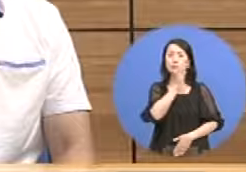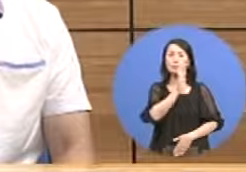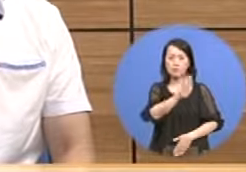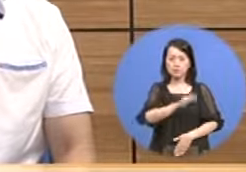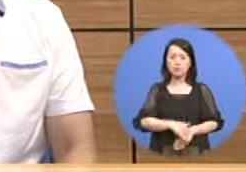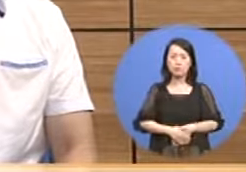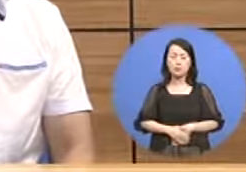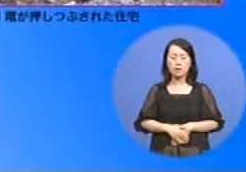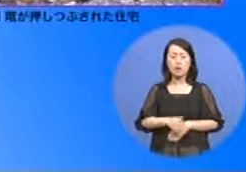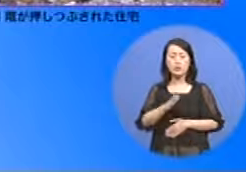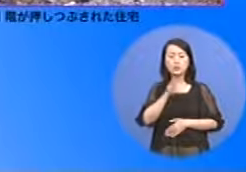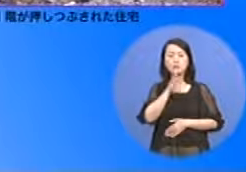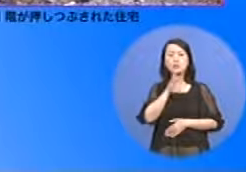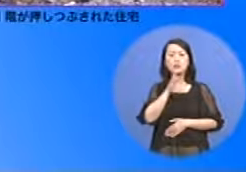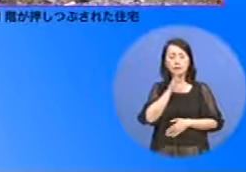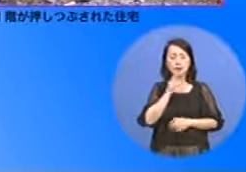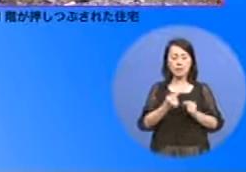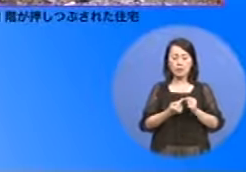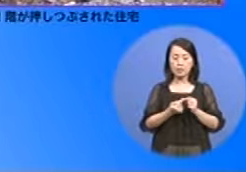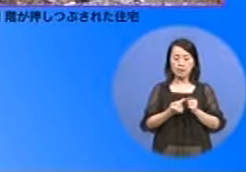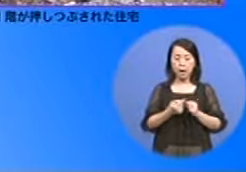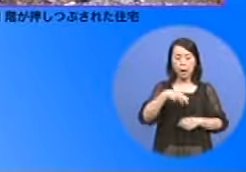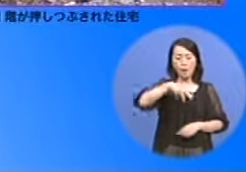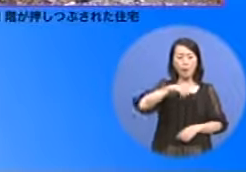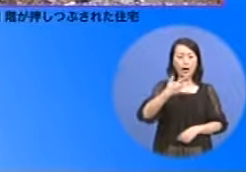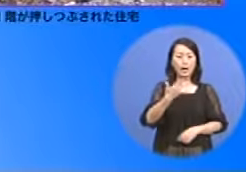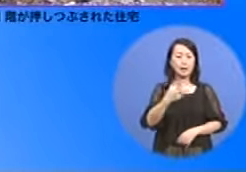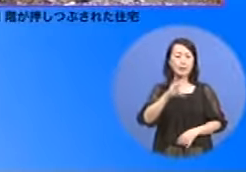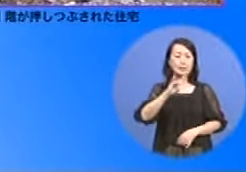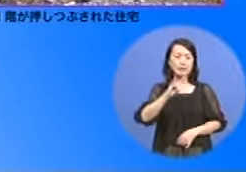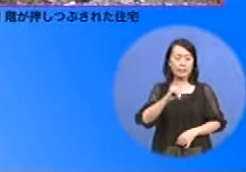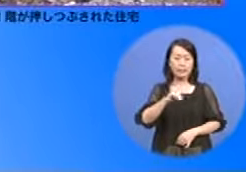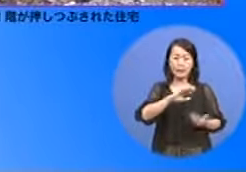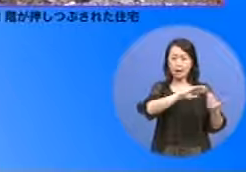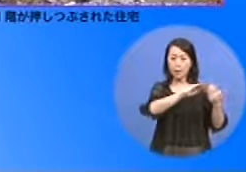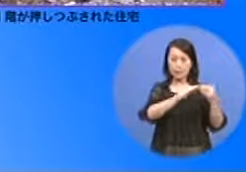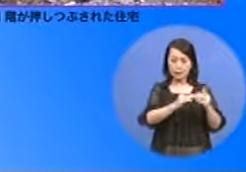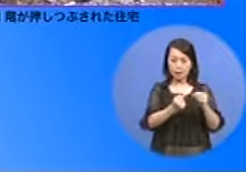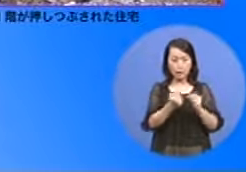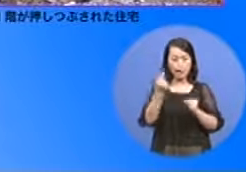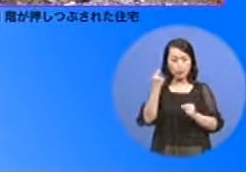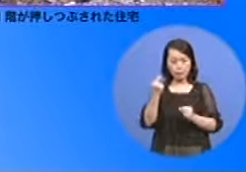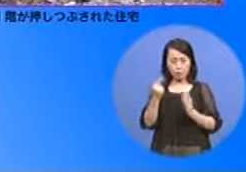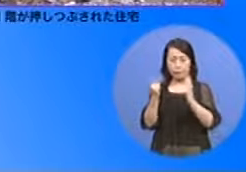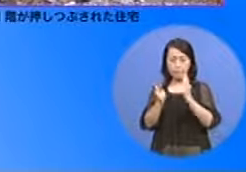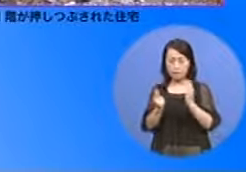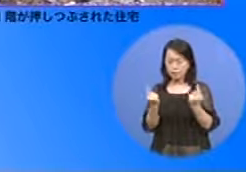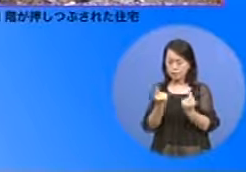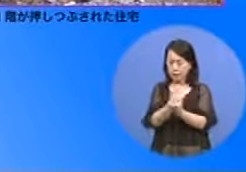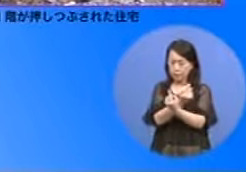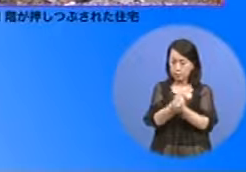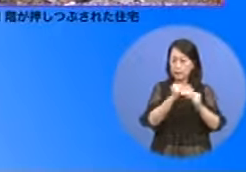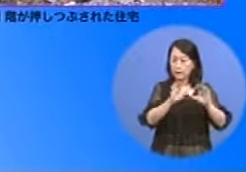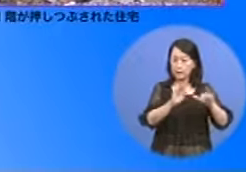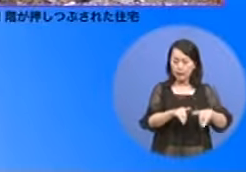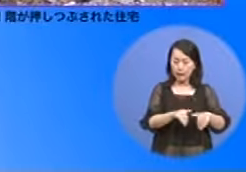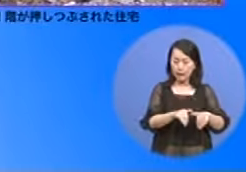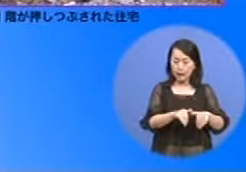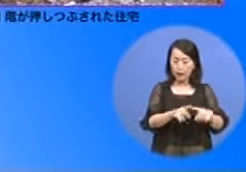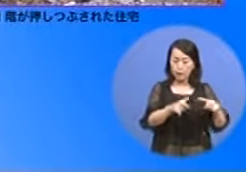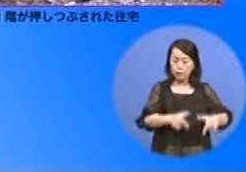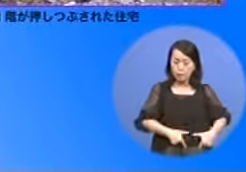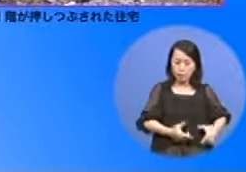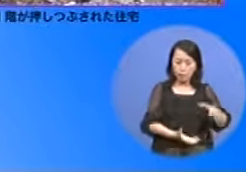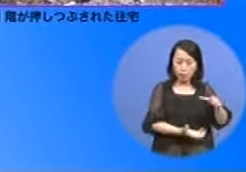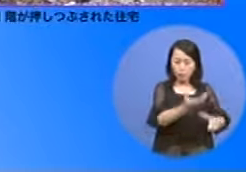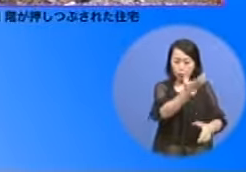際の話としまして、益城町で去年耐震改修工事を行った住宅が今回の熊本地震を受けても被害